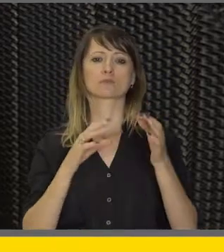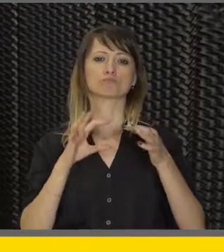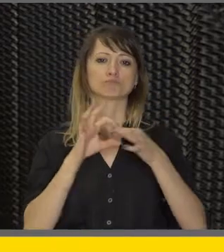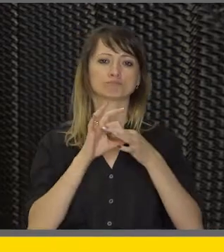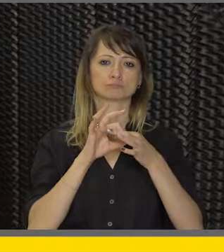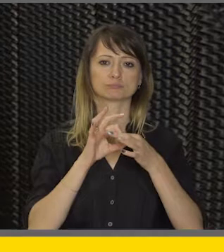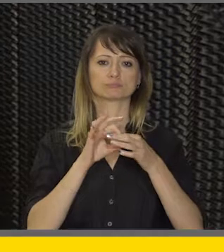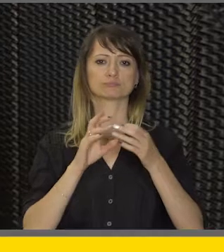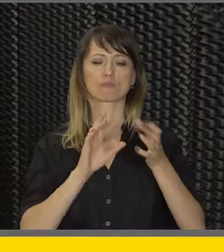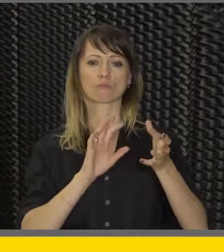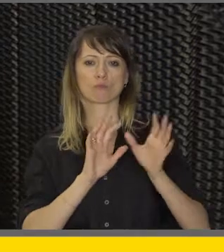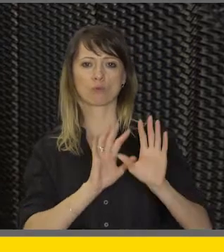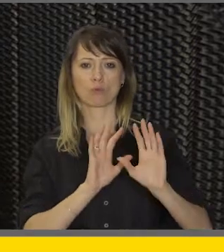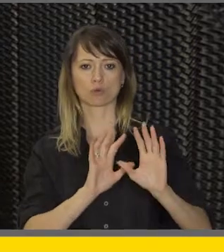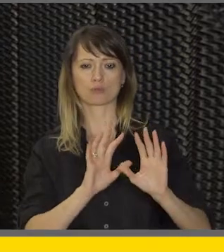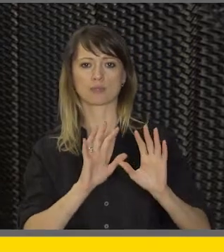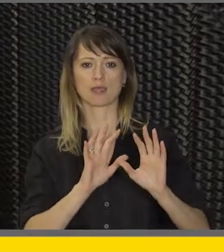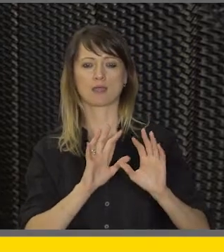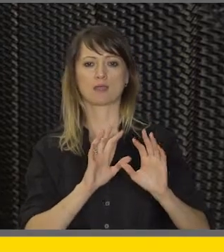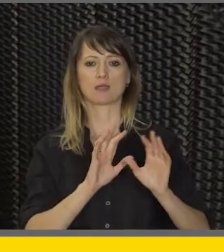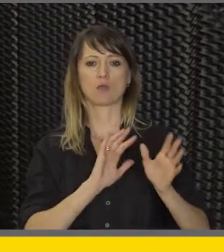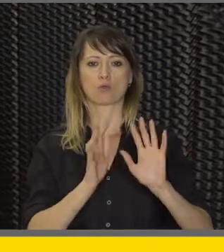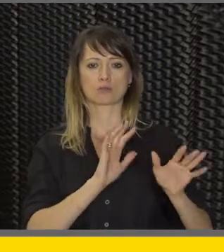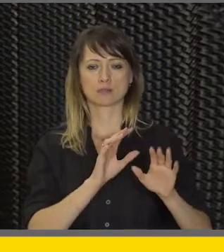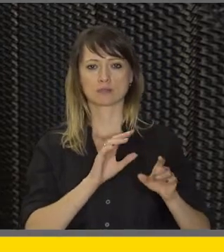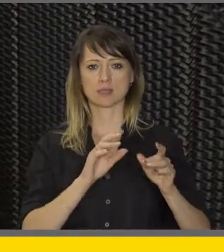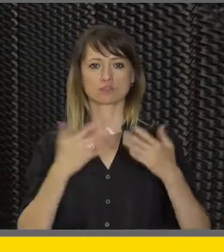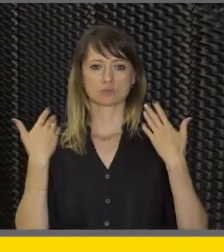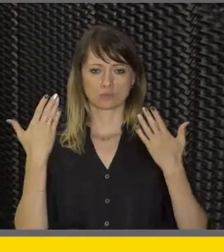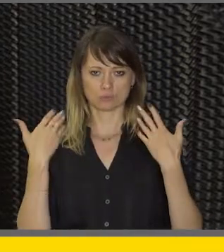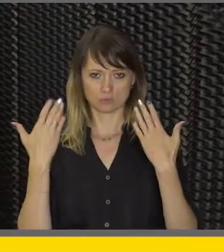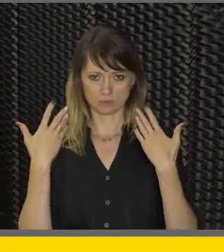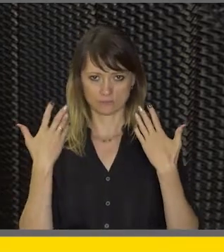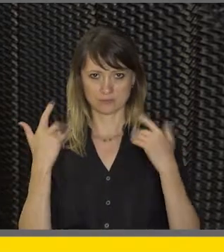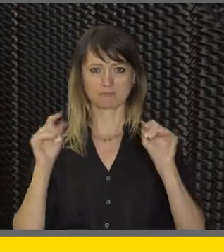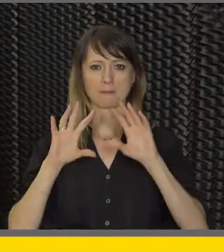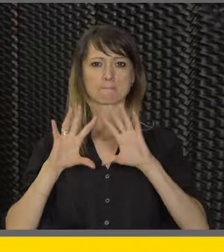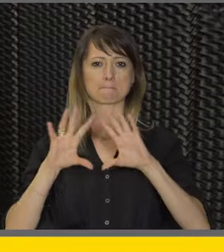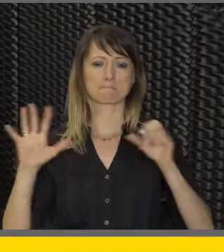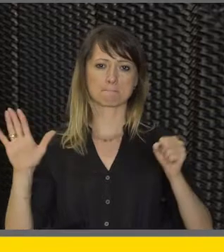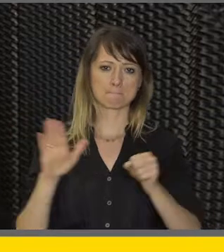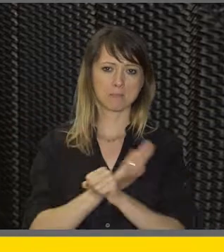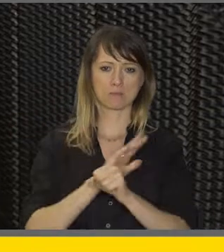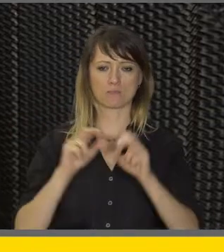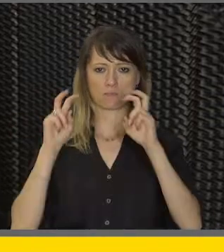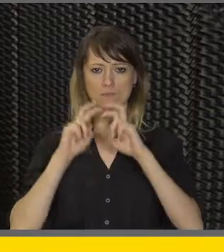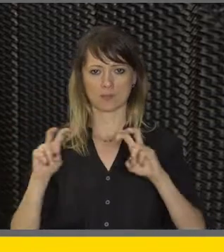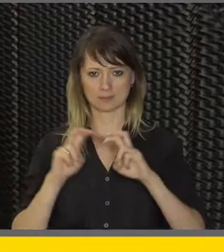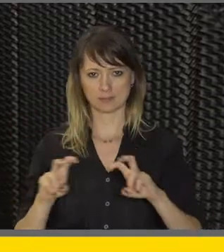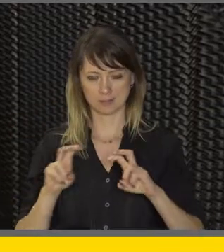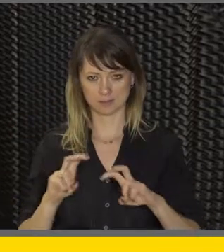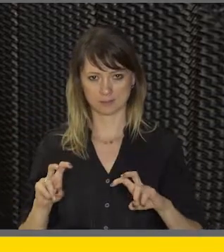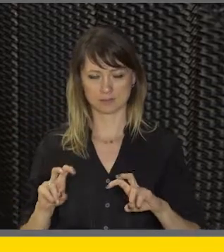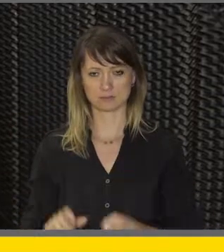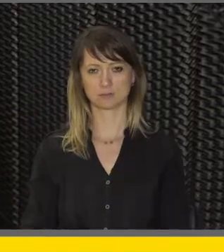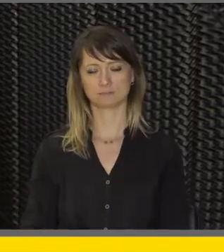nazywany zieloną gospodarką już wprost. Eurostat prowadzi pełną analizę statystyczną, pełną jak pełną, no, od